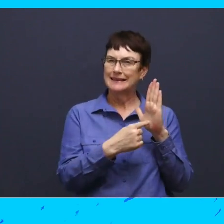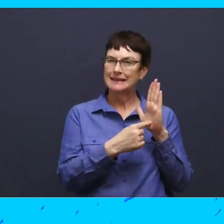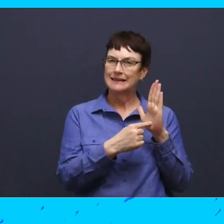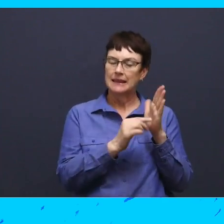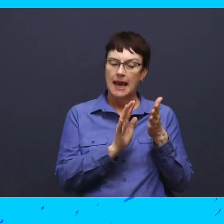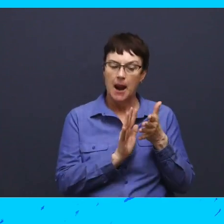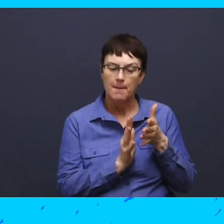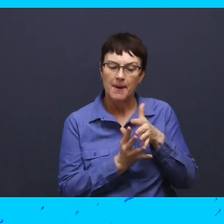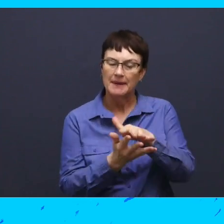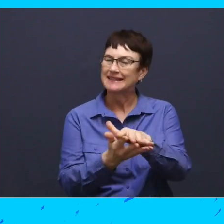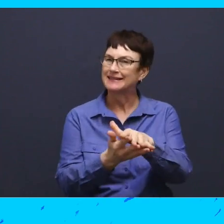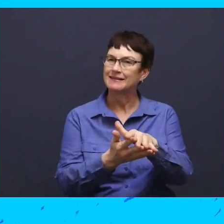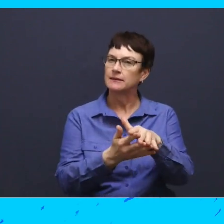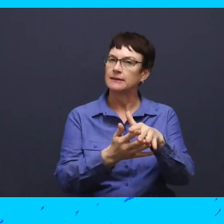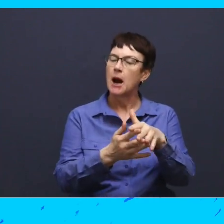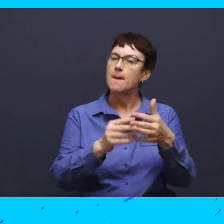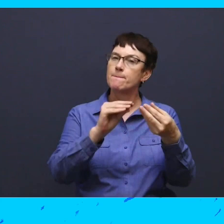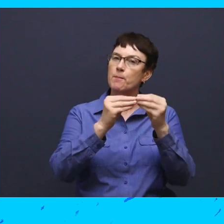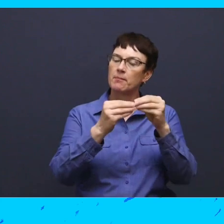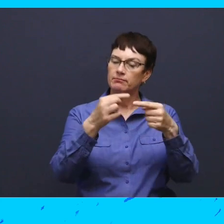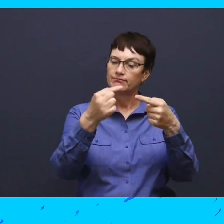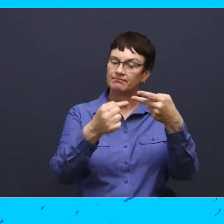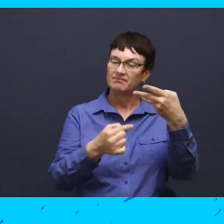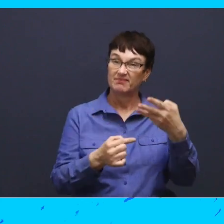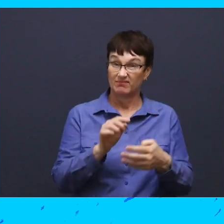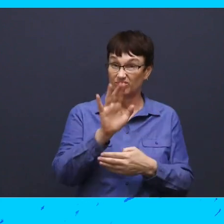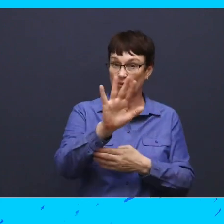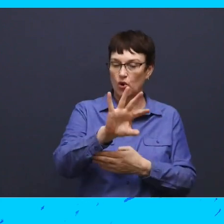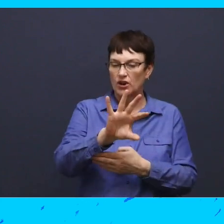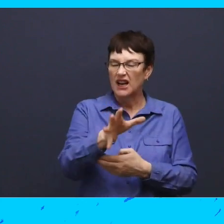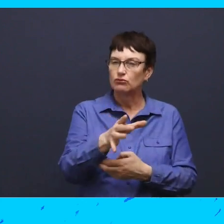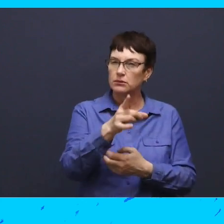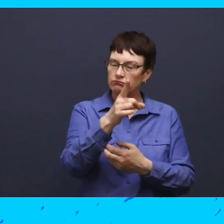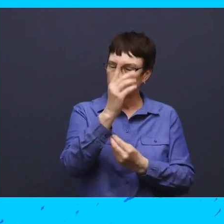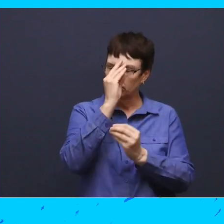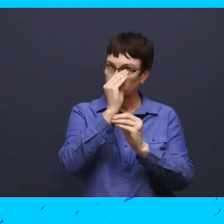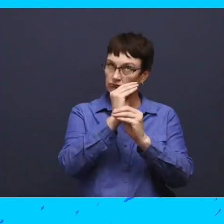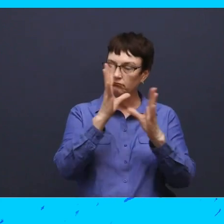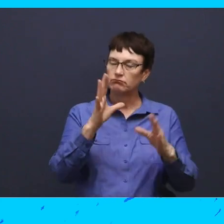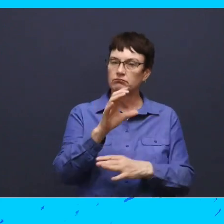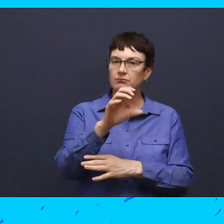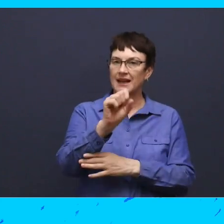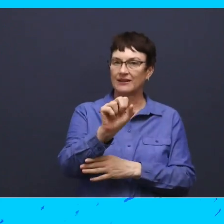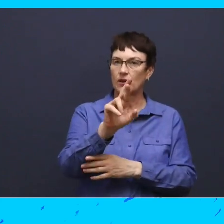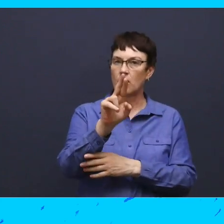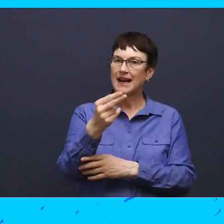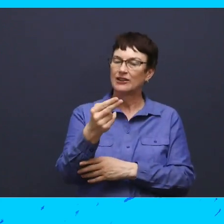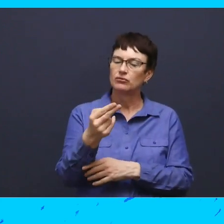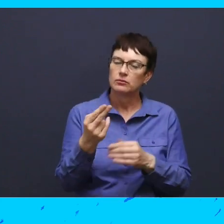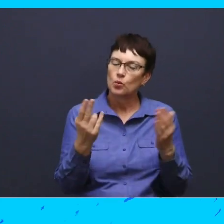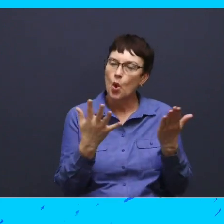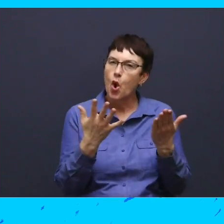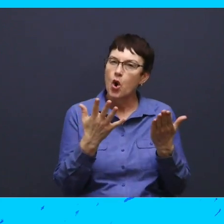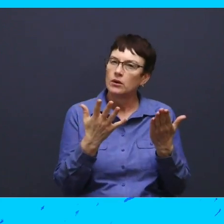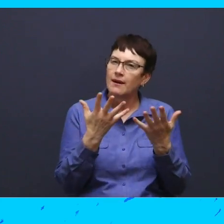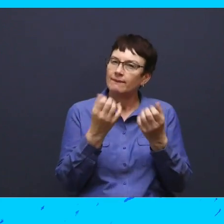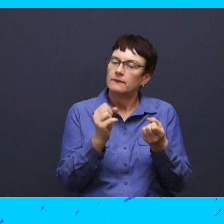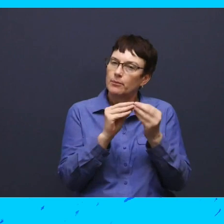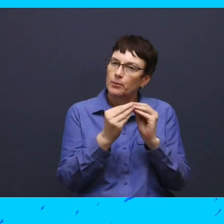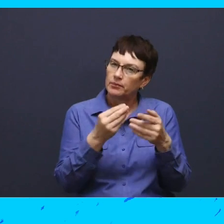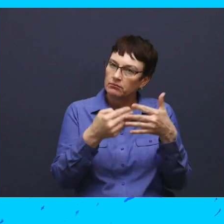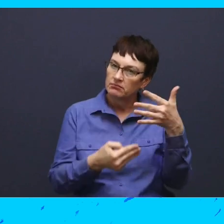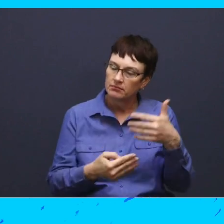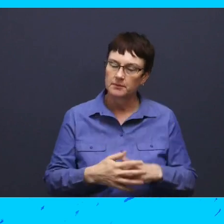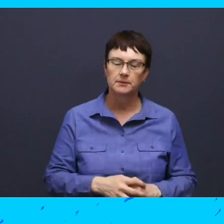la santé reproductive et sexuelle des adolescents dans votre pays? Je crois que je suis d'accord avec ce que